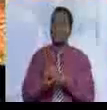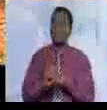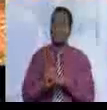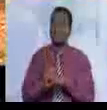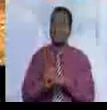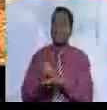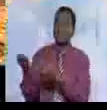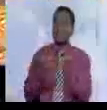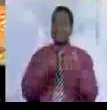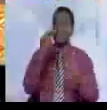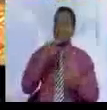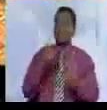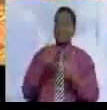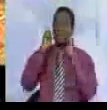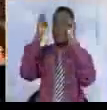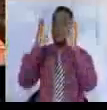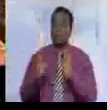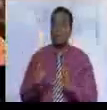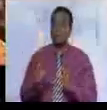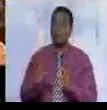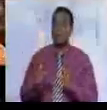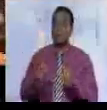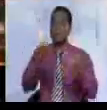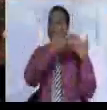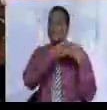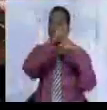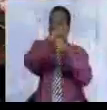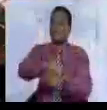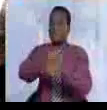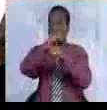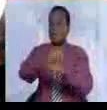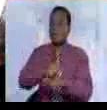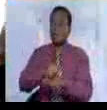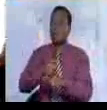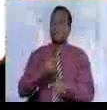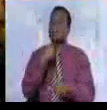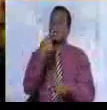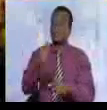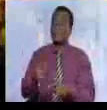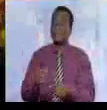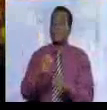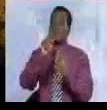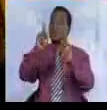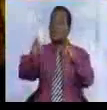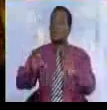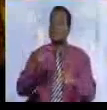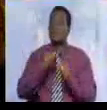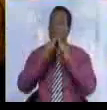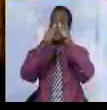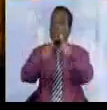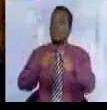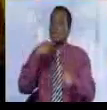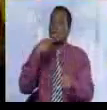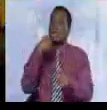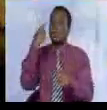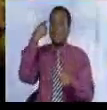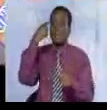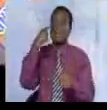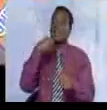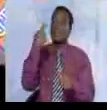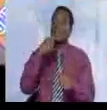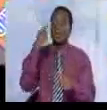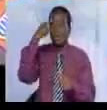Les porte-parole des enseignants de la chefferie traditionnelle ont relevé l'opportunité de ce don qui constitue un